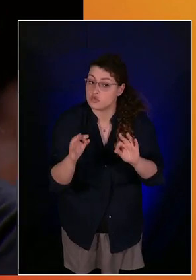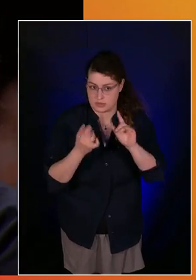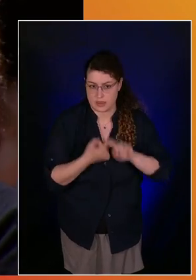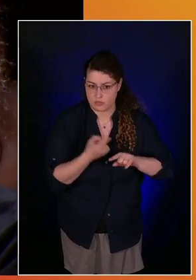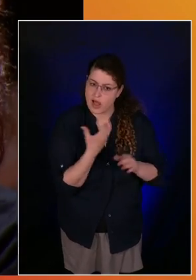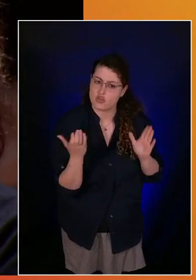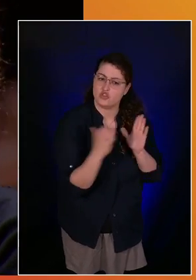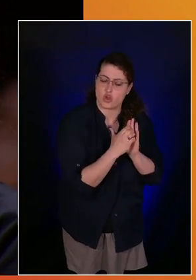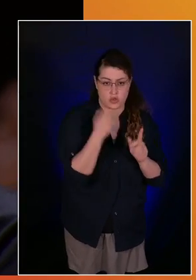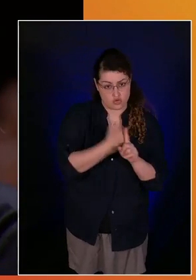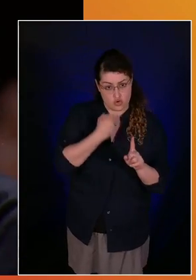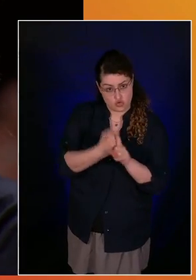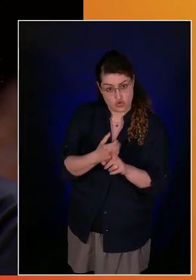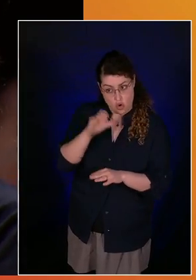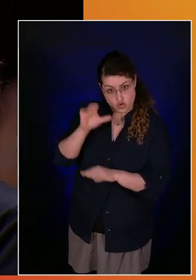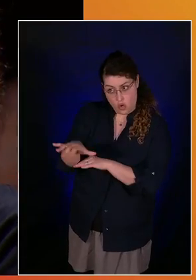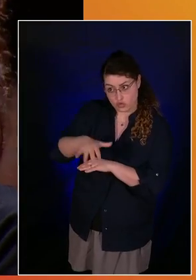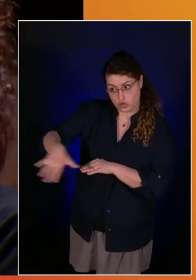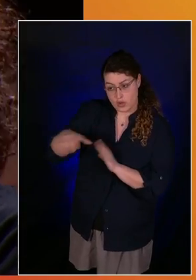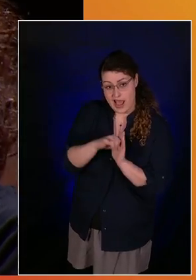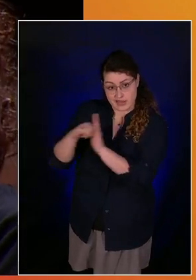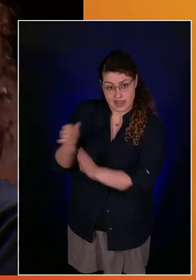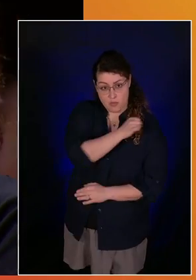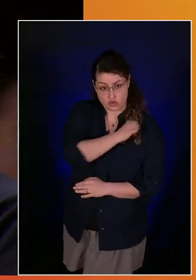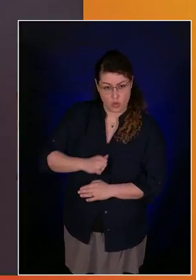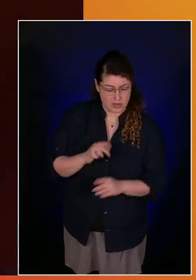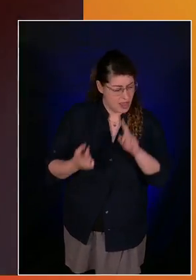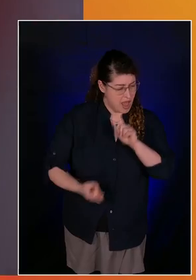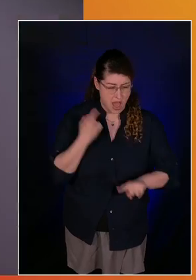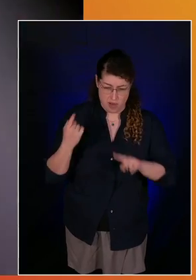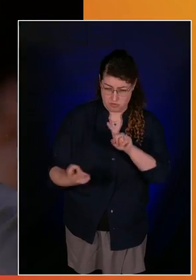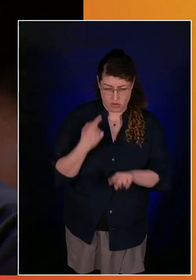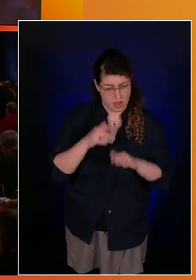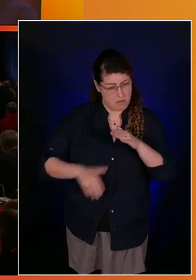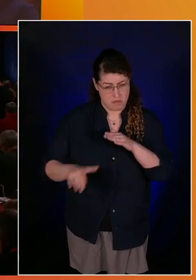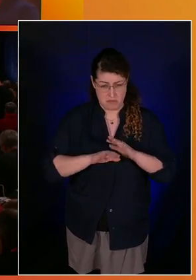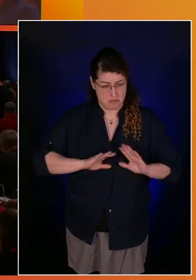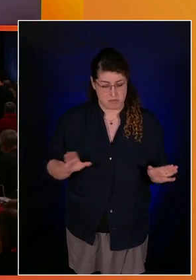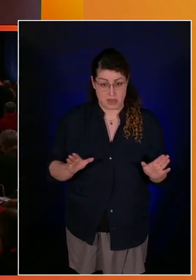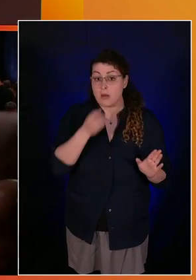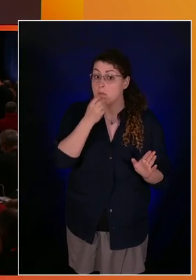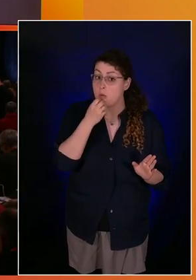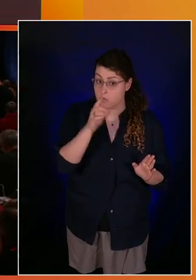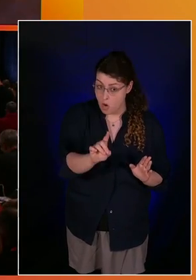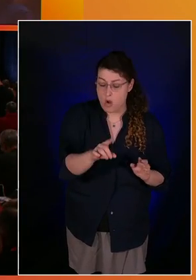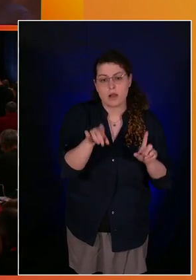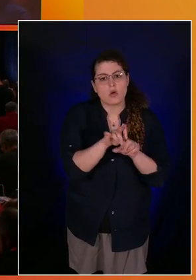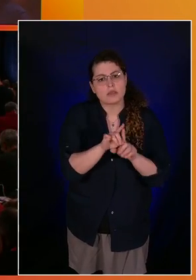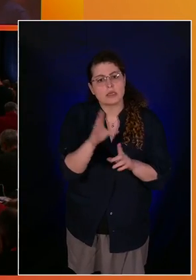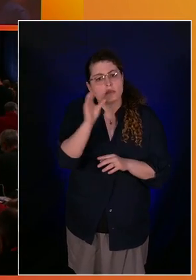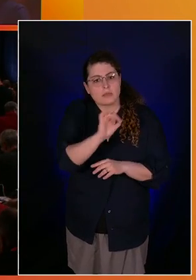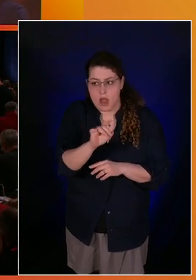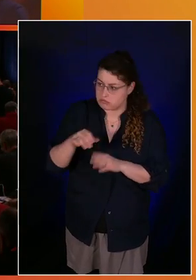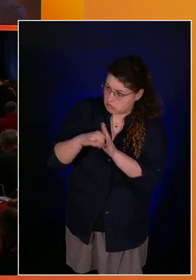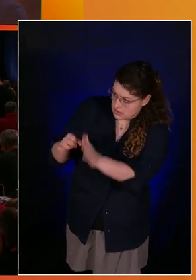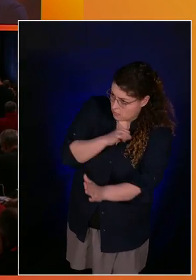important la lutte contre l'idée contre l'extrême droite est une priorité absolue c'est très bien il ne s'agit pas non plus de donner à l'extrême